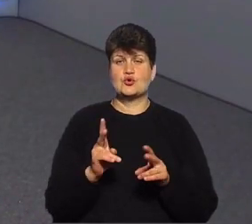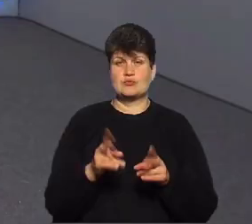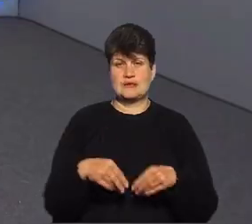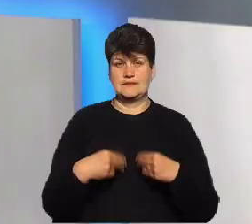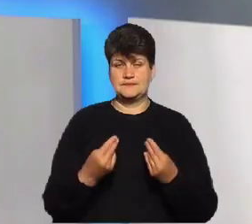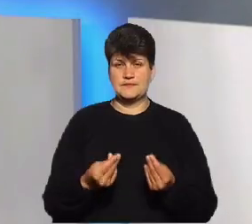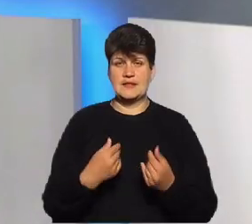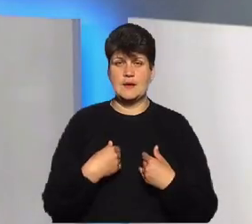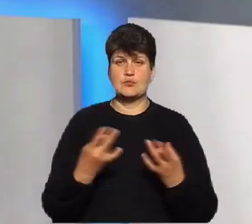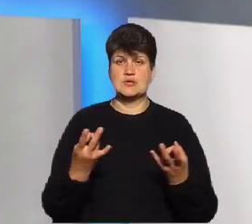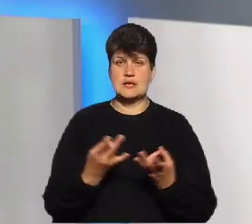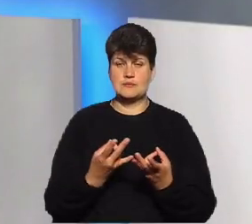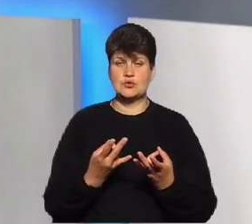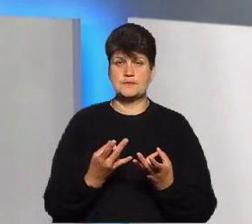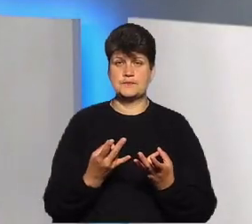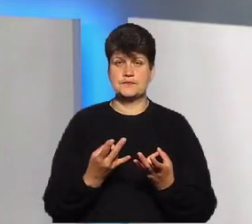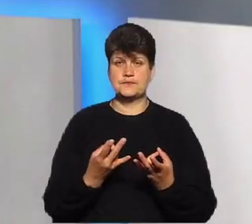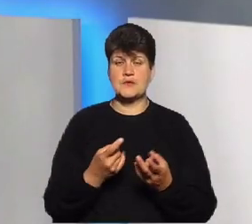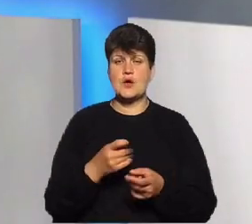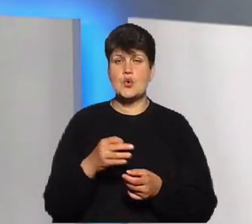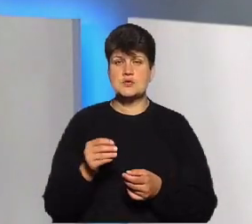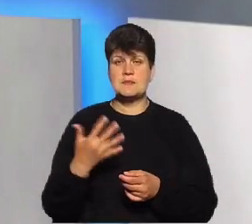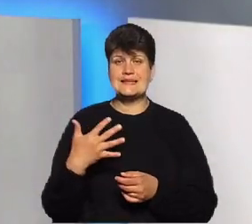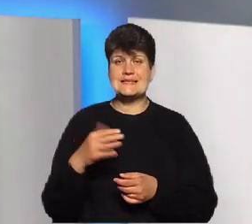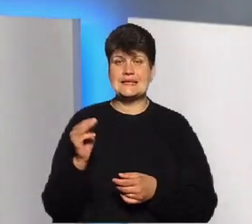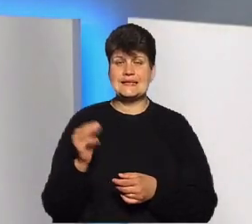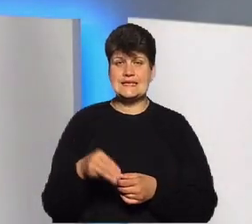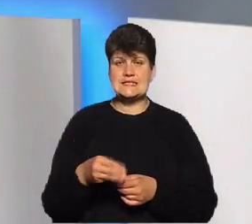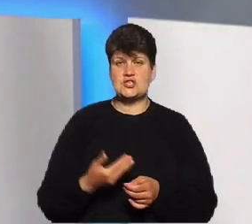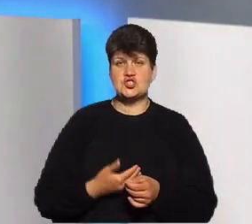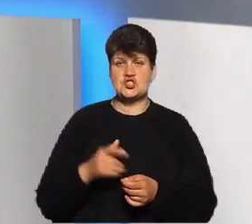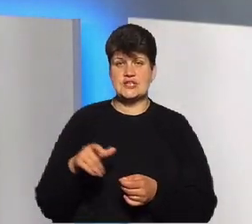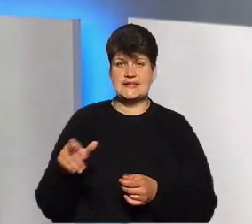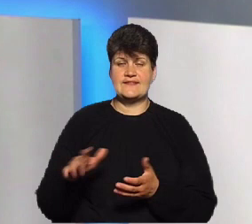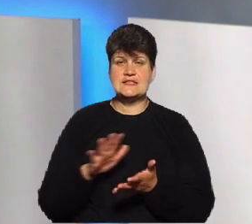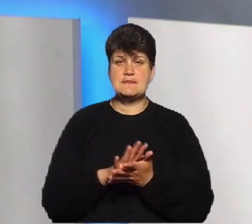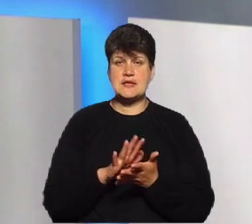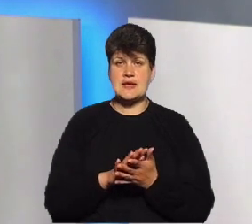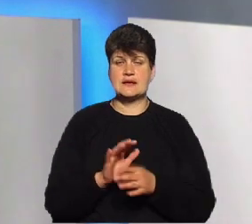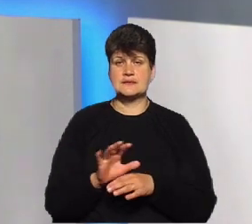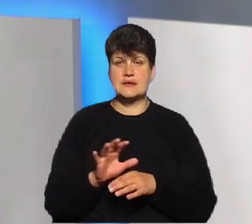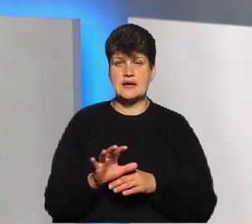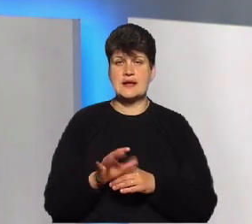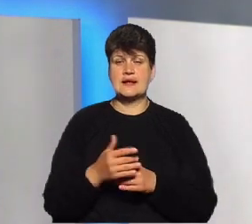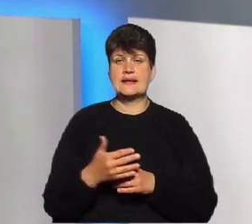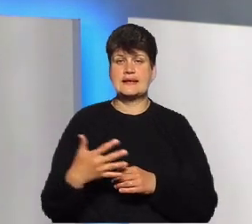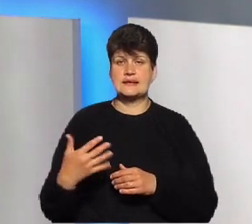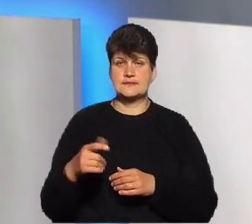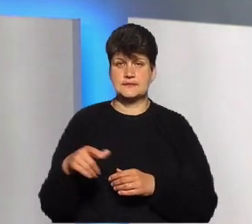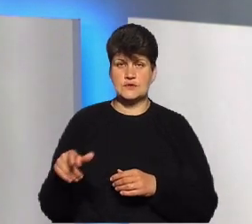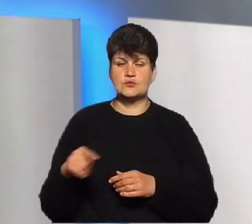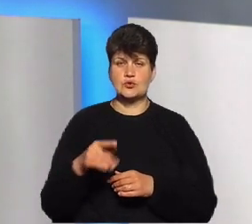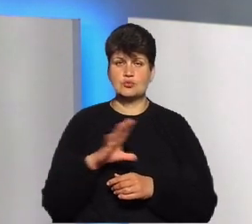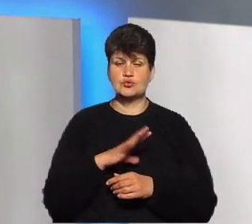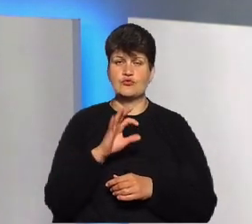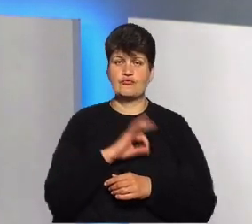потрібно ну, хоча б 50 тисяч жителів сміття, яке продукує така кількість жителів. Щоб воно вже було вигідно, щоб воно було